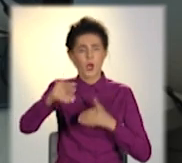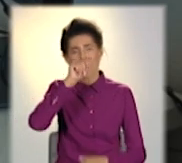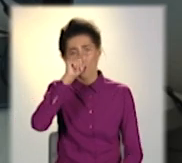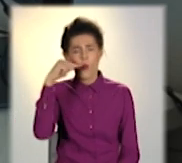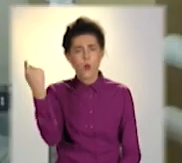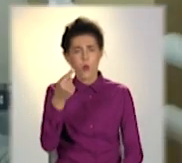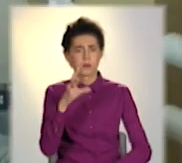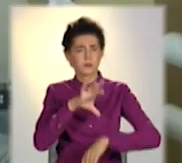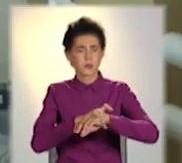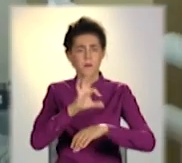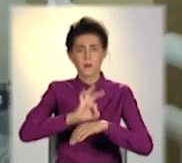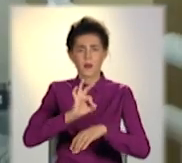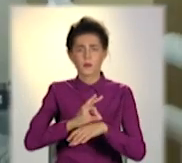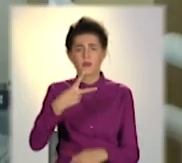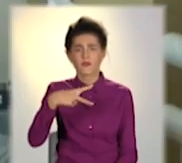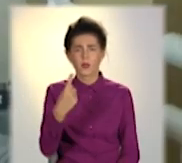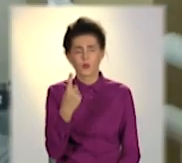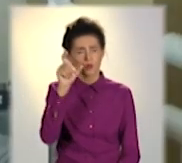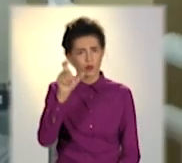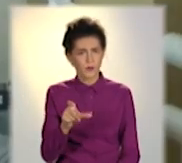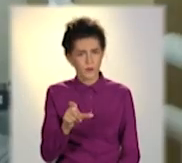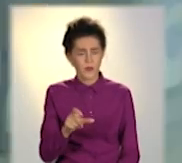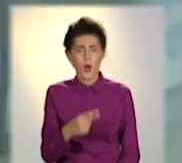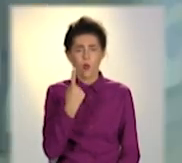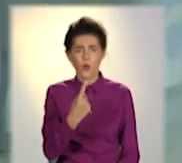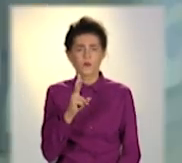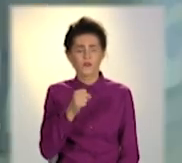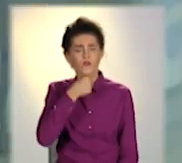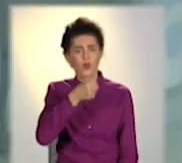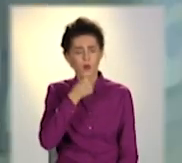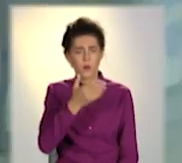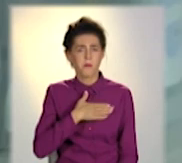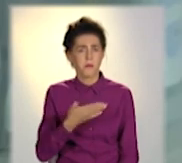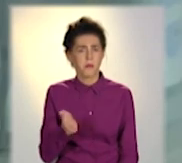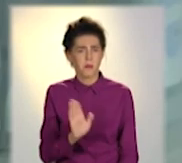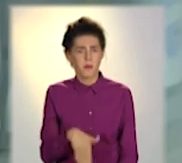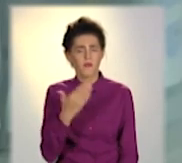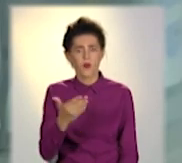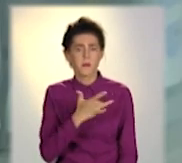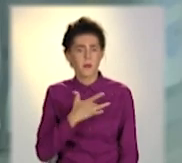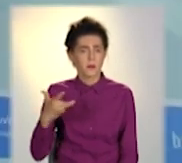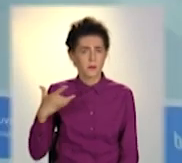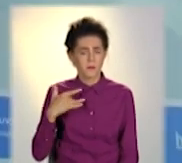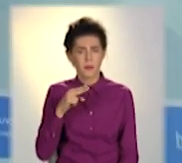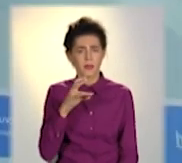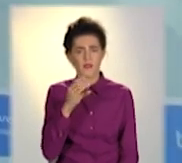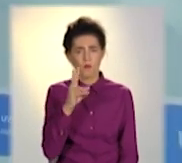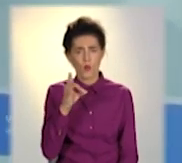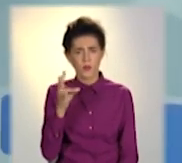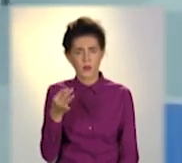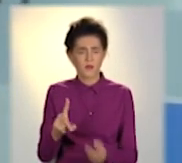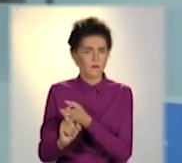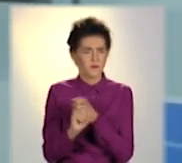хворобу діагностували в 21 особи. Одна літня людина померла від пневмонії, яку спричинив